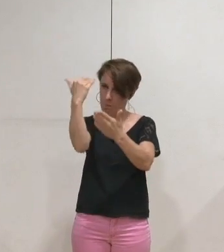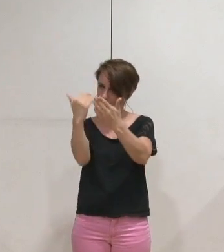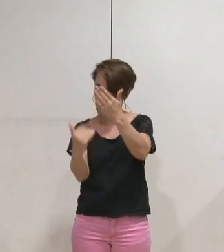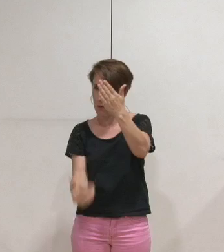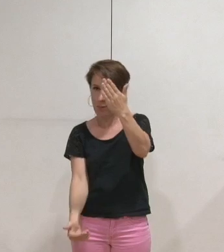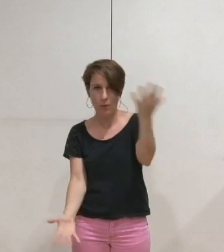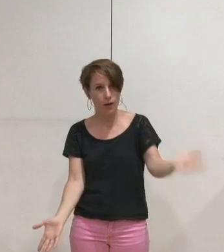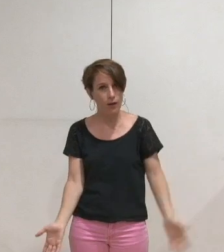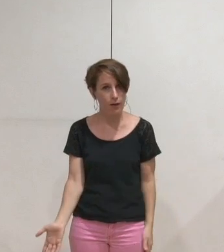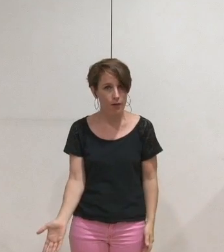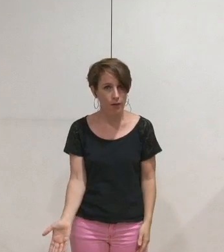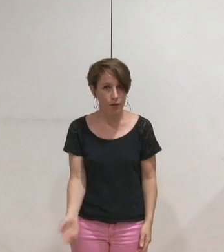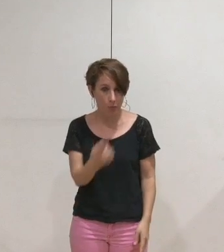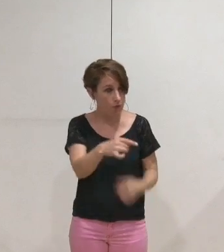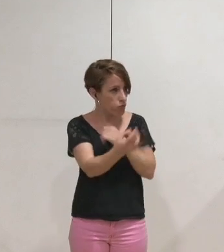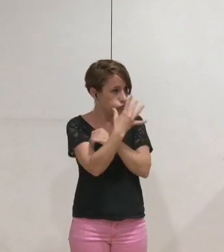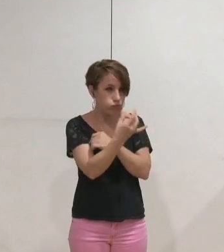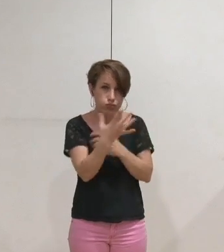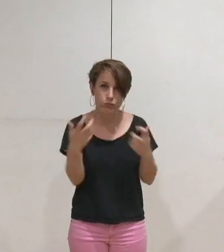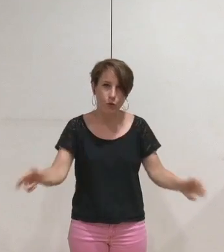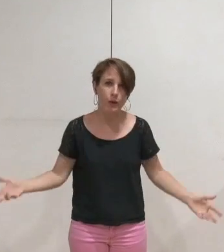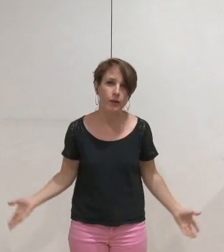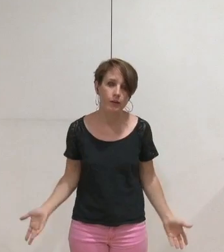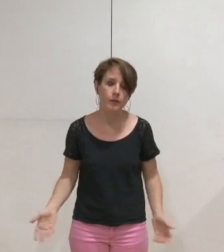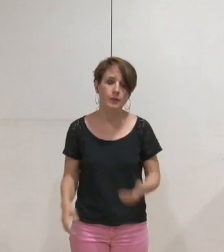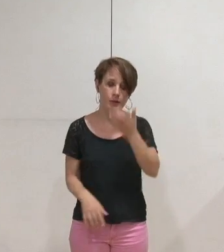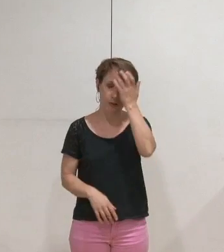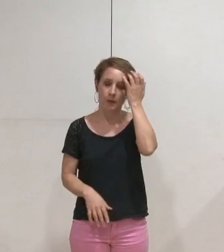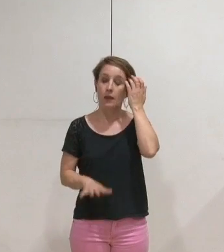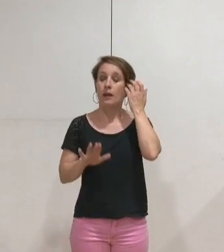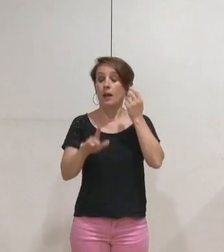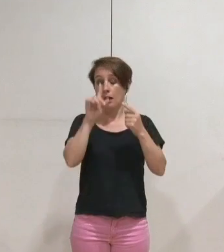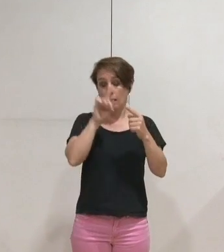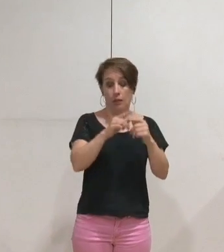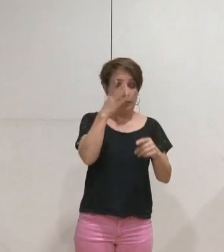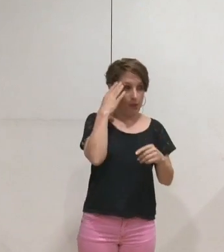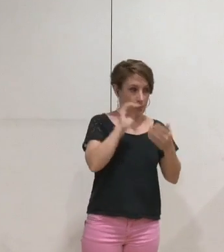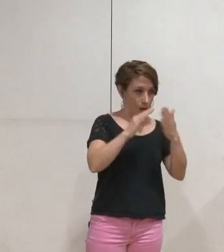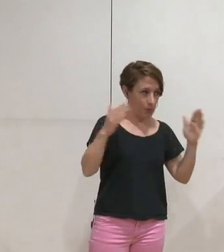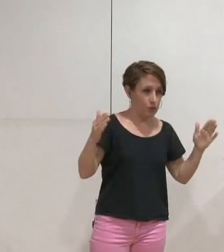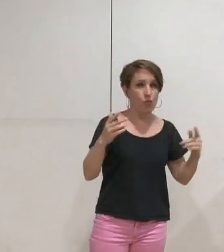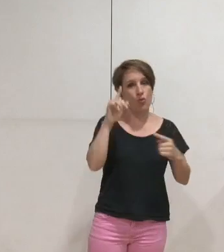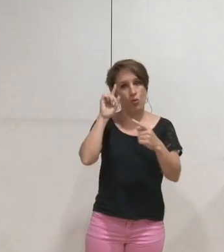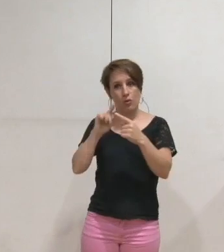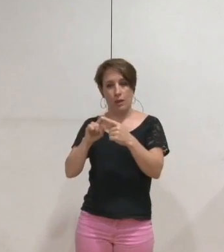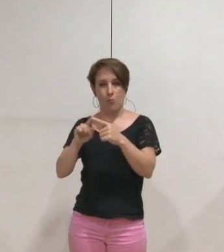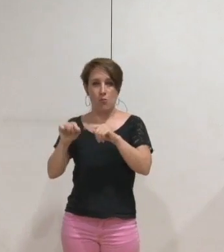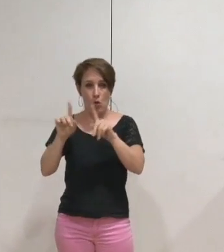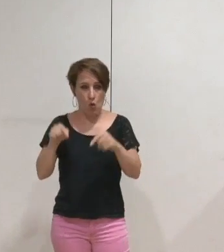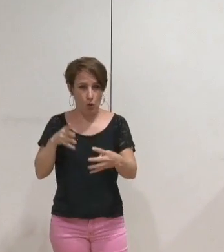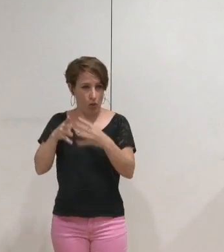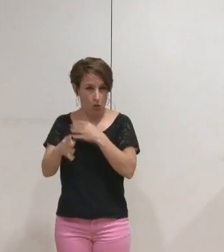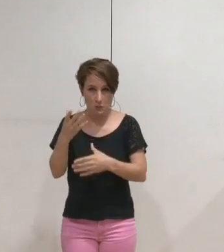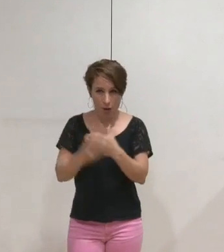dépenses du Palais des Sports donc sur alpexo sur la transparence des comptes sur la